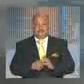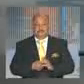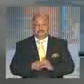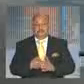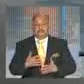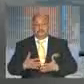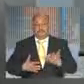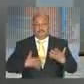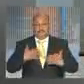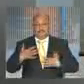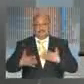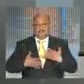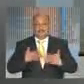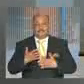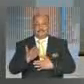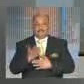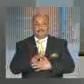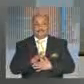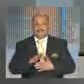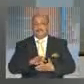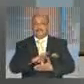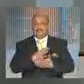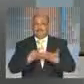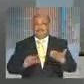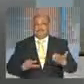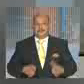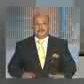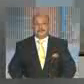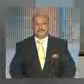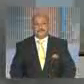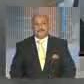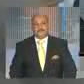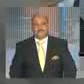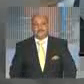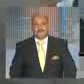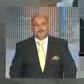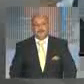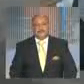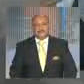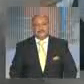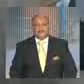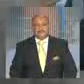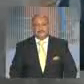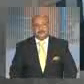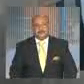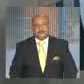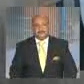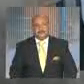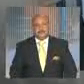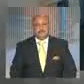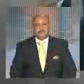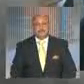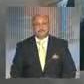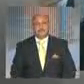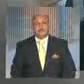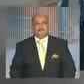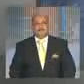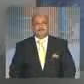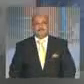الدورة الماضية وتثبتها هذه الدورة الحالية، برجاء أن تتواصل دائما بإشعاع